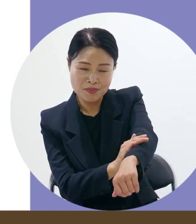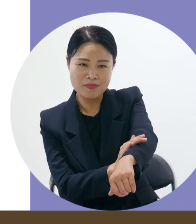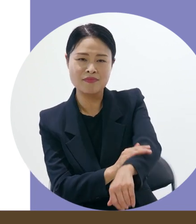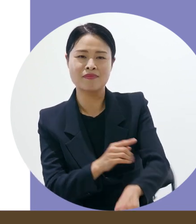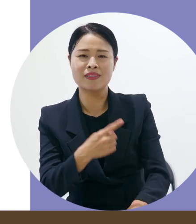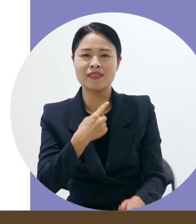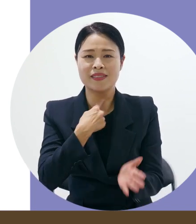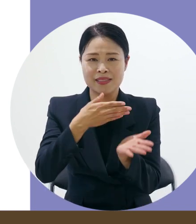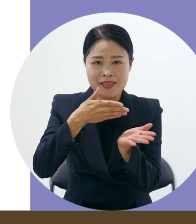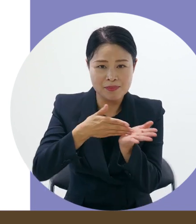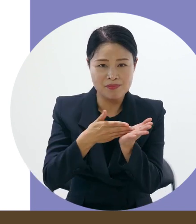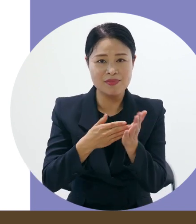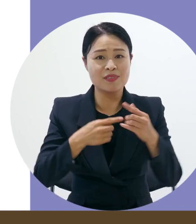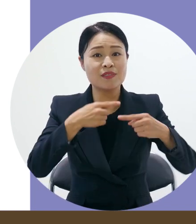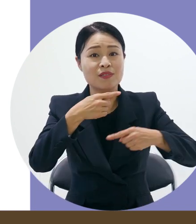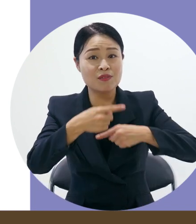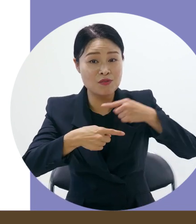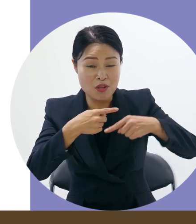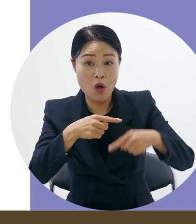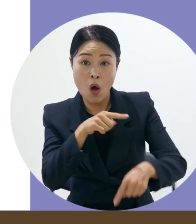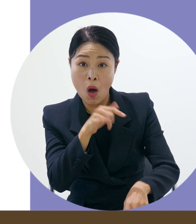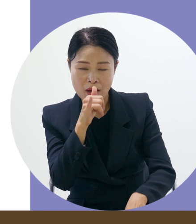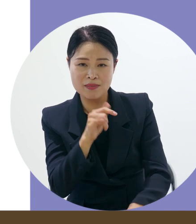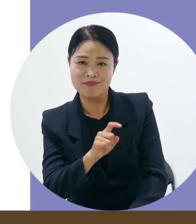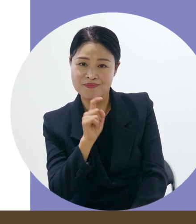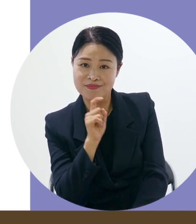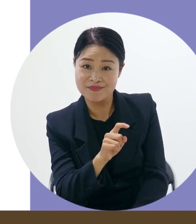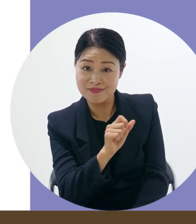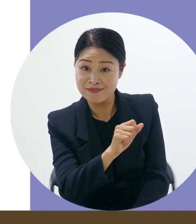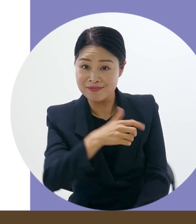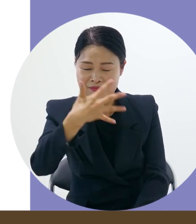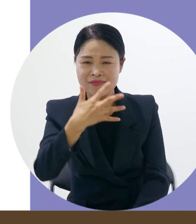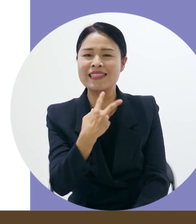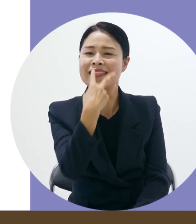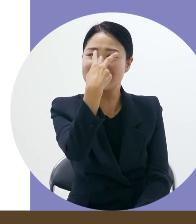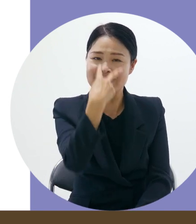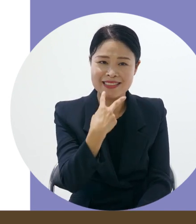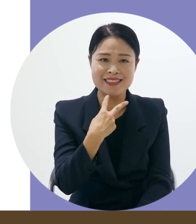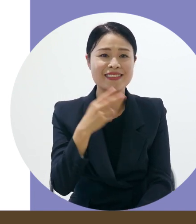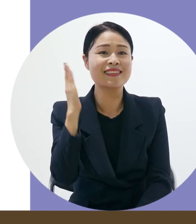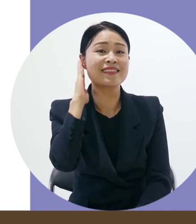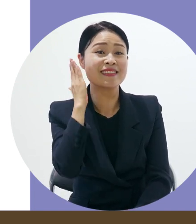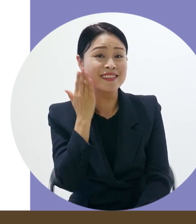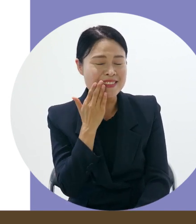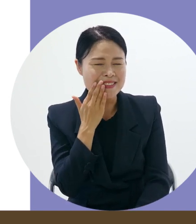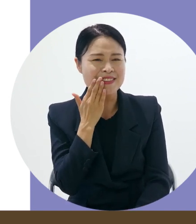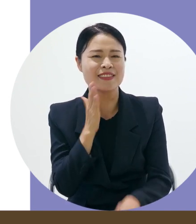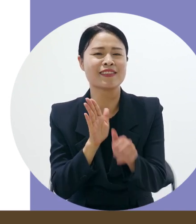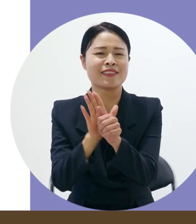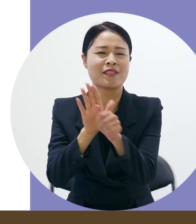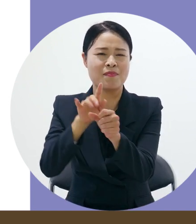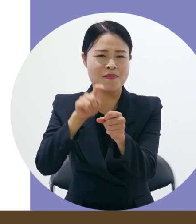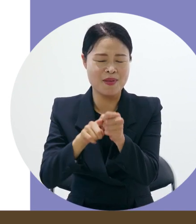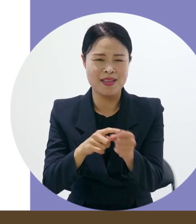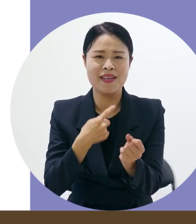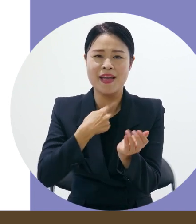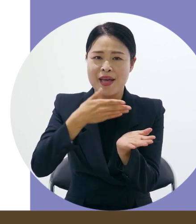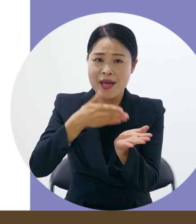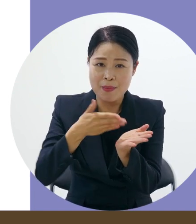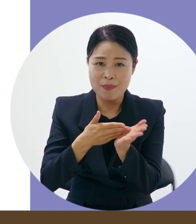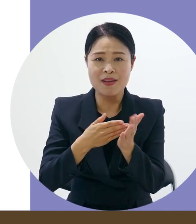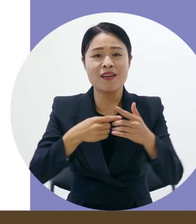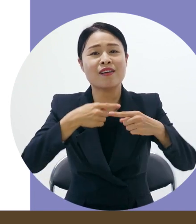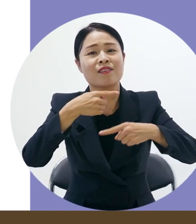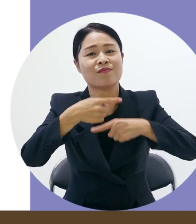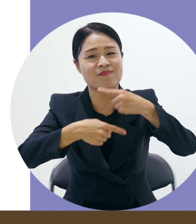왼쪽의 음성, 수어 영상 버튼을 누르면 시각, 청각장애인을 위한 음성, 수어 영상을 확인할